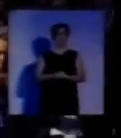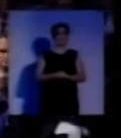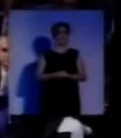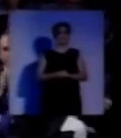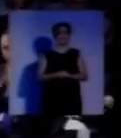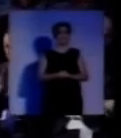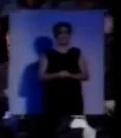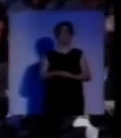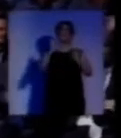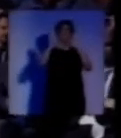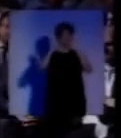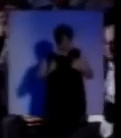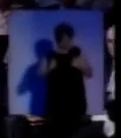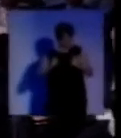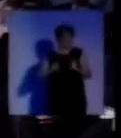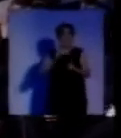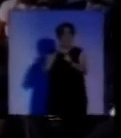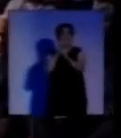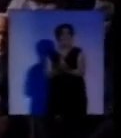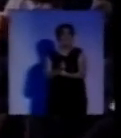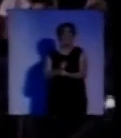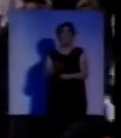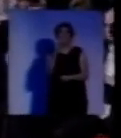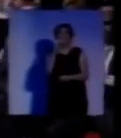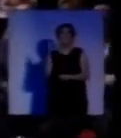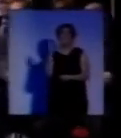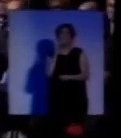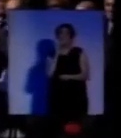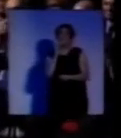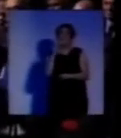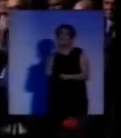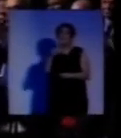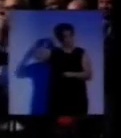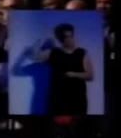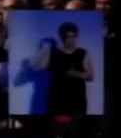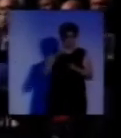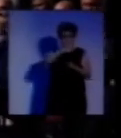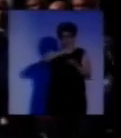Και καταργείται ο ειδικός φόρος κατανάλωσης στο κρασί.